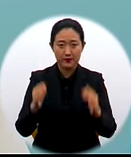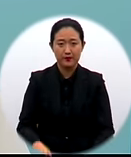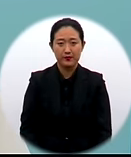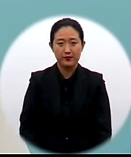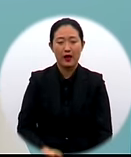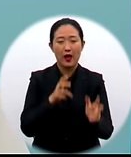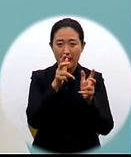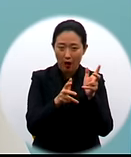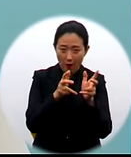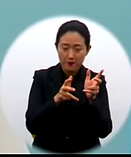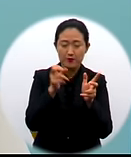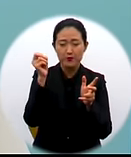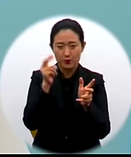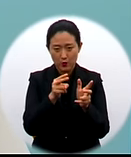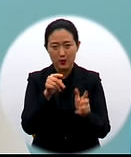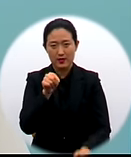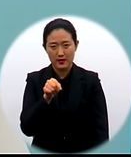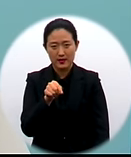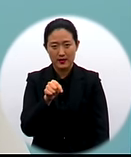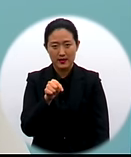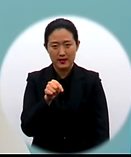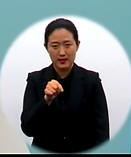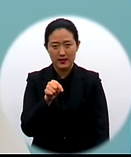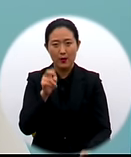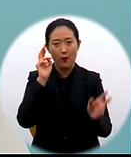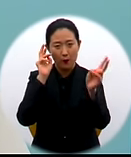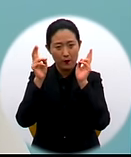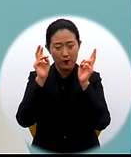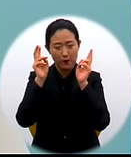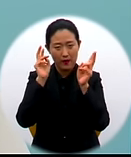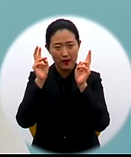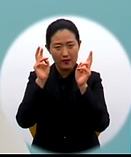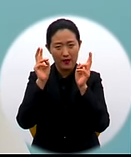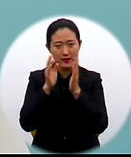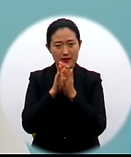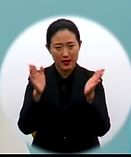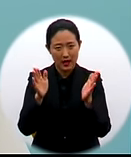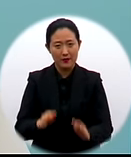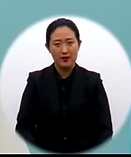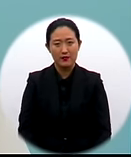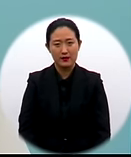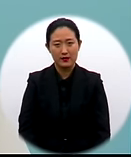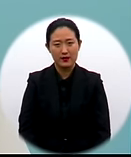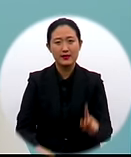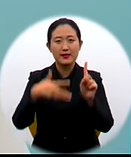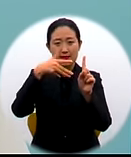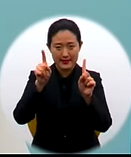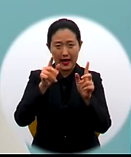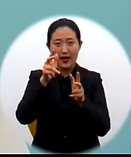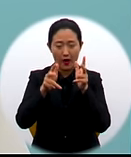말하는 자영업 혹은 어떤 생산자에서 이것이 기업화가 되기 시작한 시점은 결국에는 1차 산업혁명